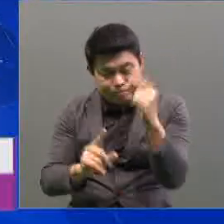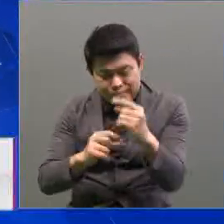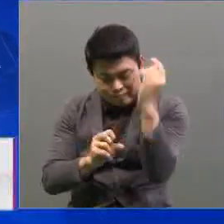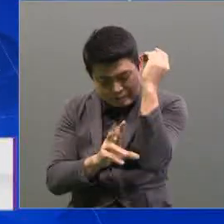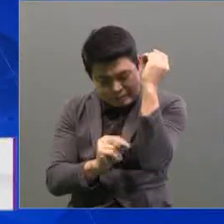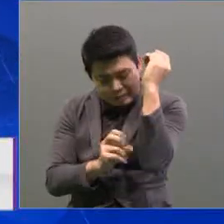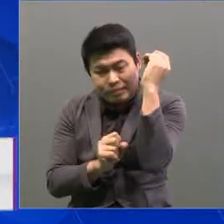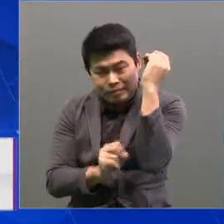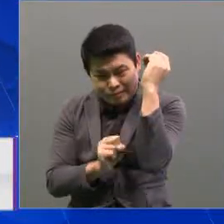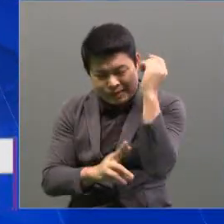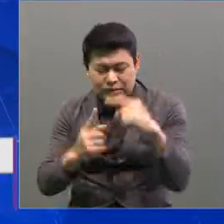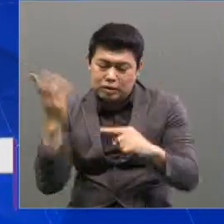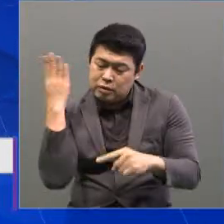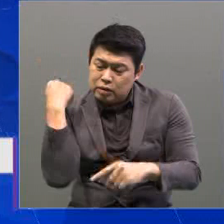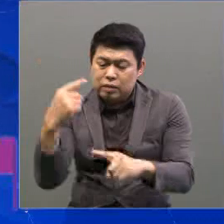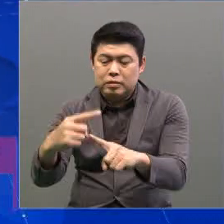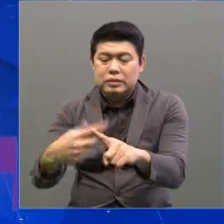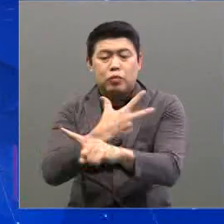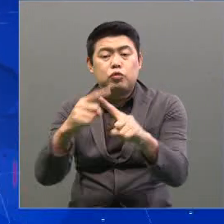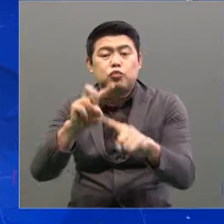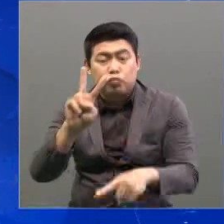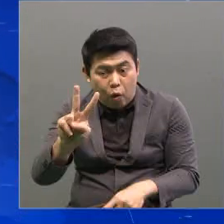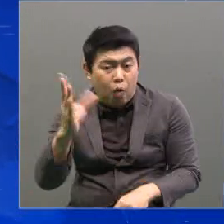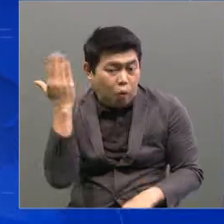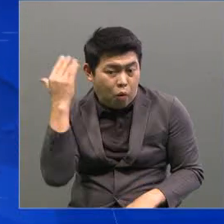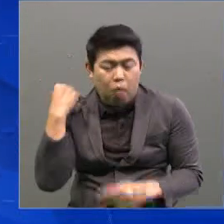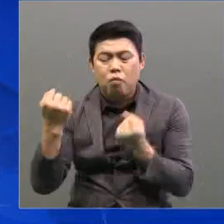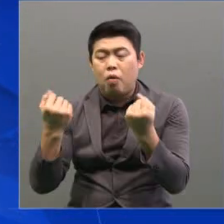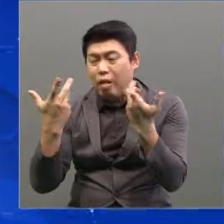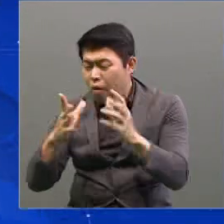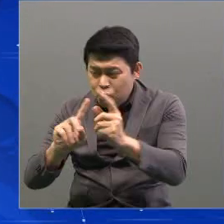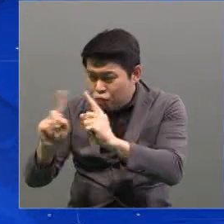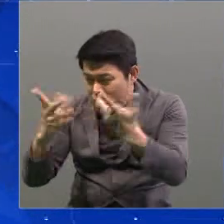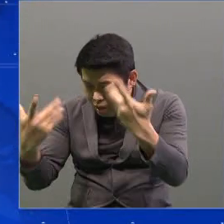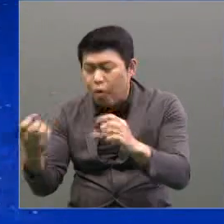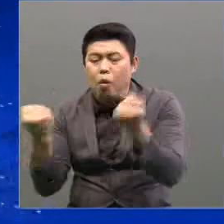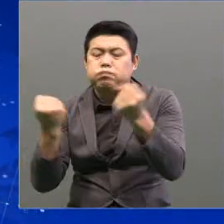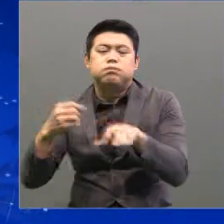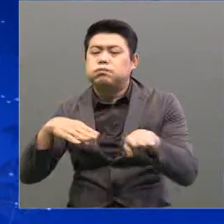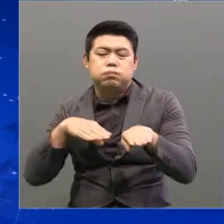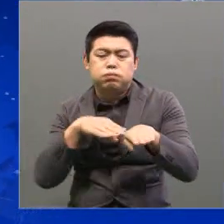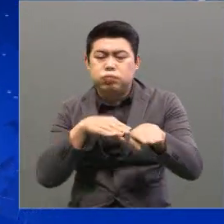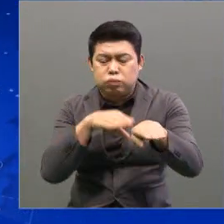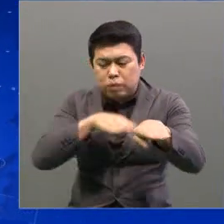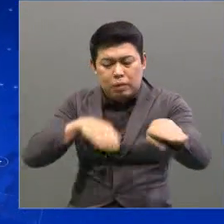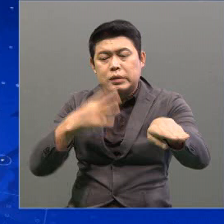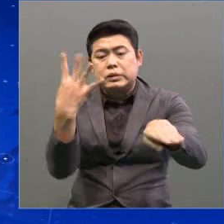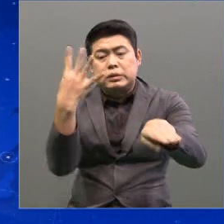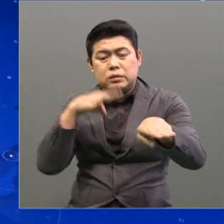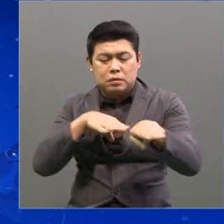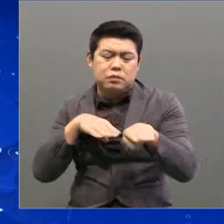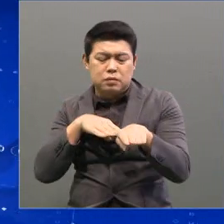ตุการณ์นั้นเนี่ยเกิดขึ้นเมื่อวันที่2มีนาคมนะคะโดยระหว่างที่กลับก็จะเป็นขบวนรถค่ะขับตามกันมา4คัน